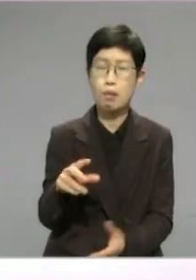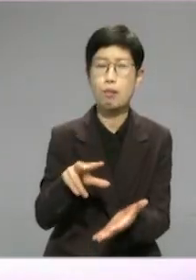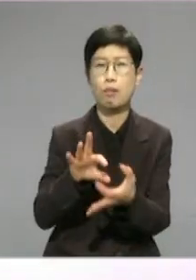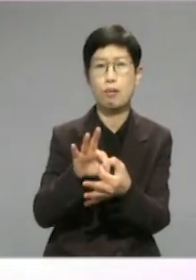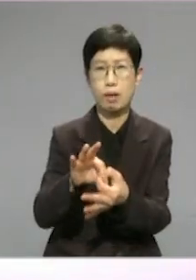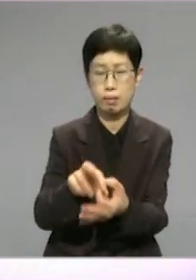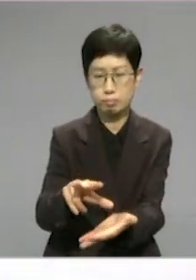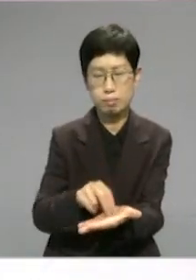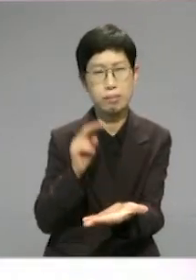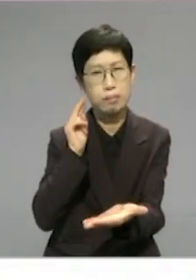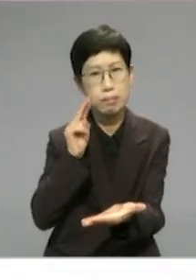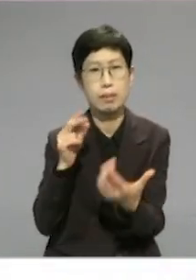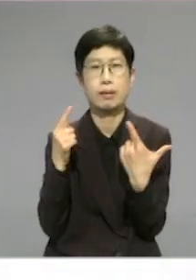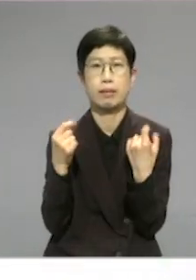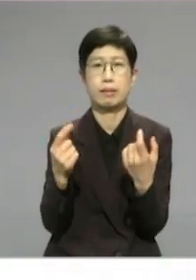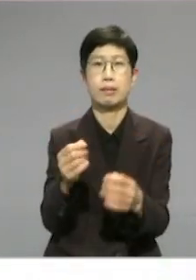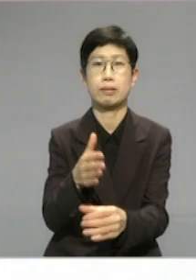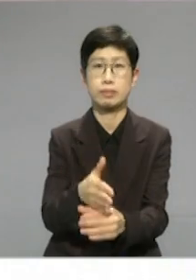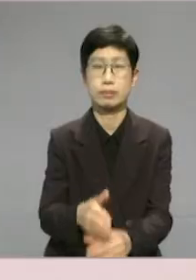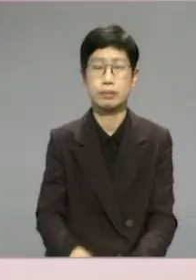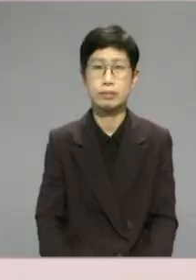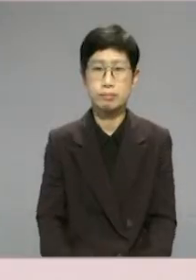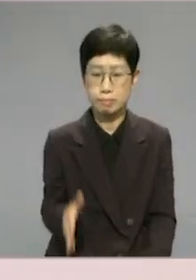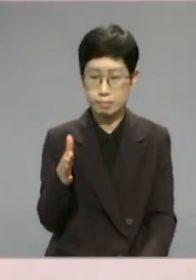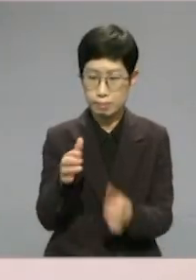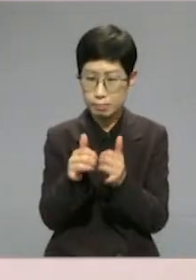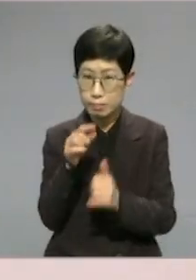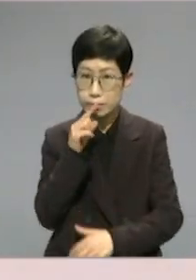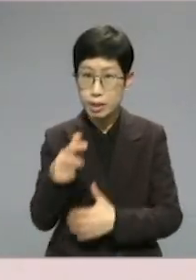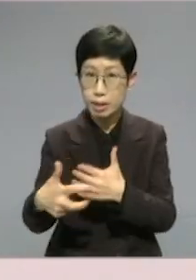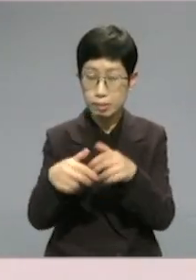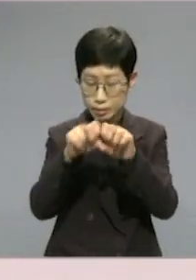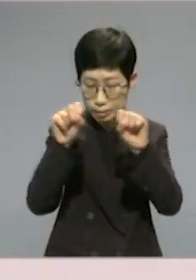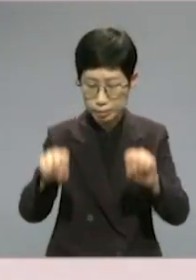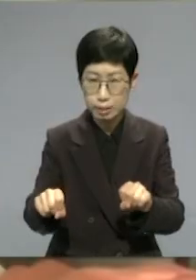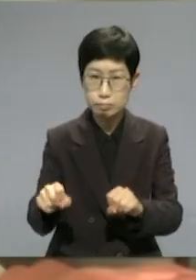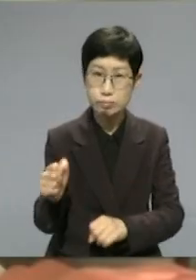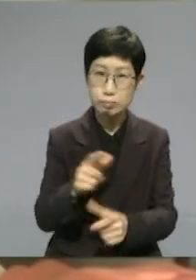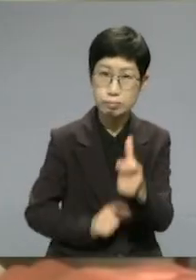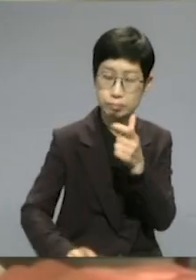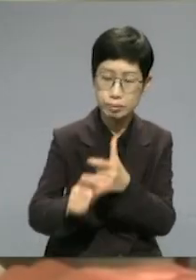심각한 문제로 남아 있습니다. 전문가들은 의료 시스템에